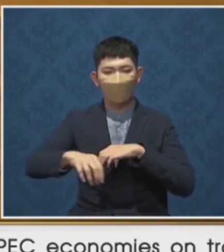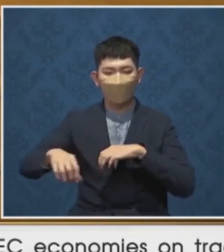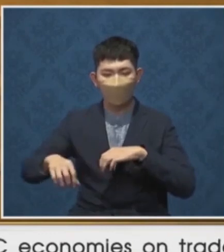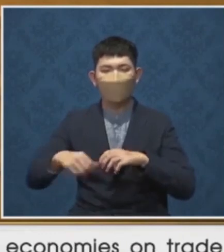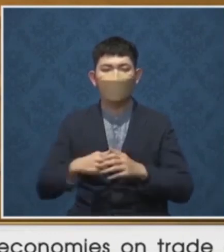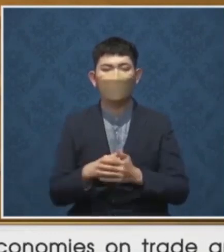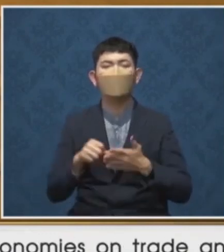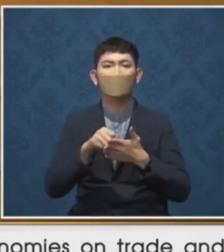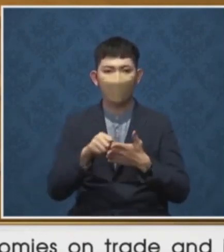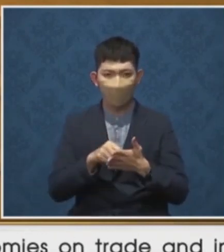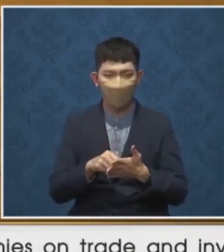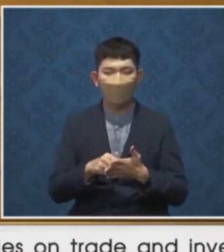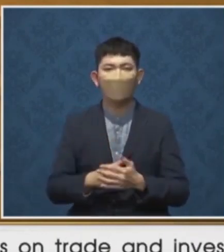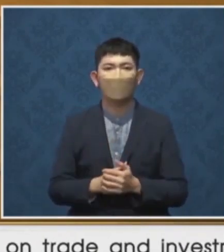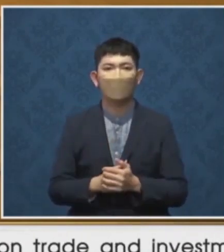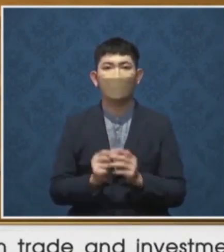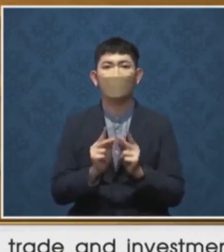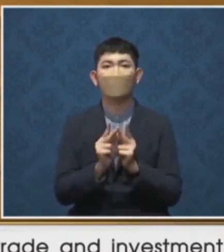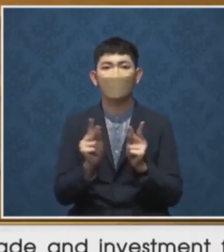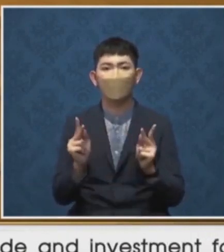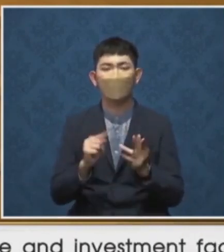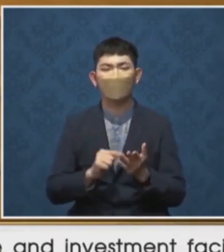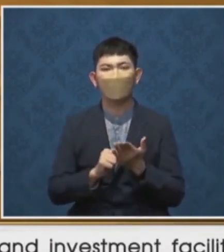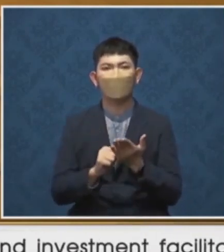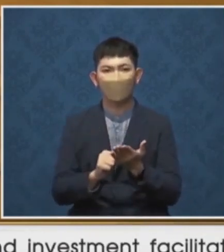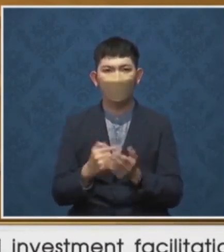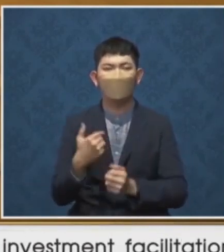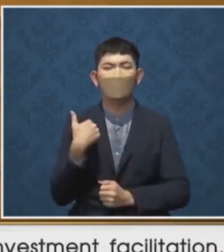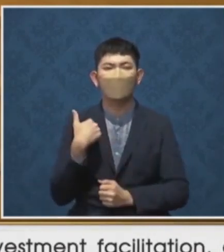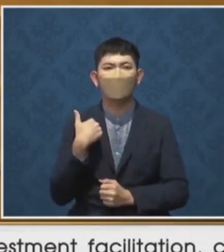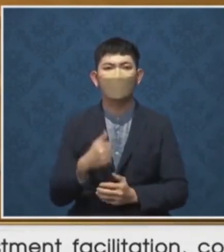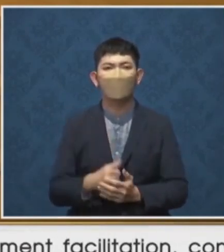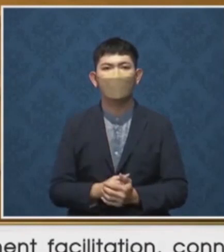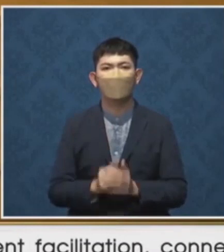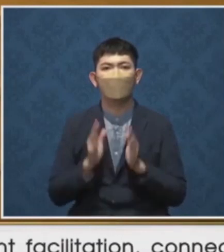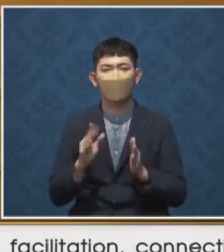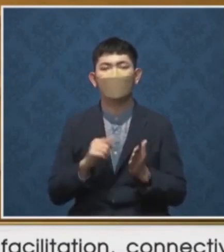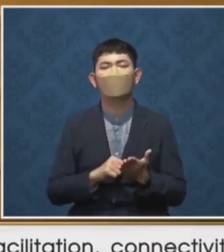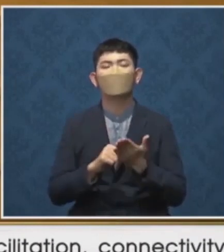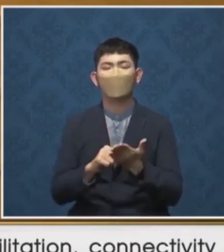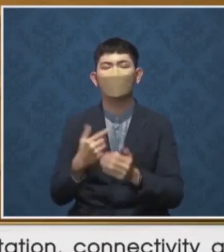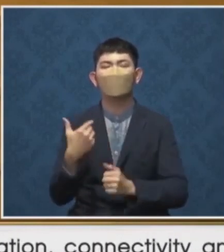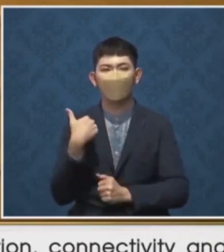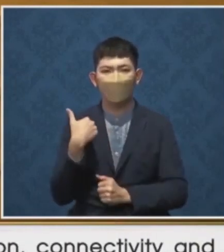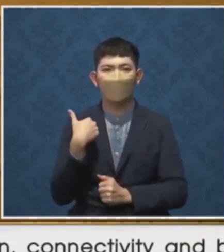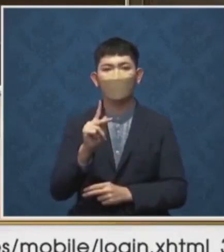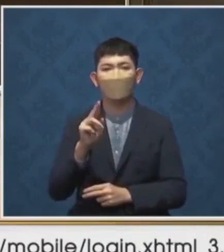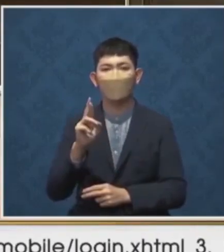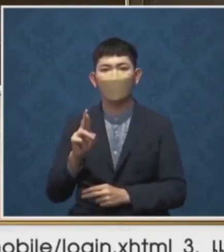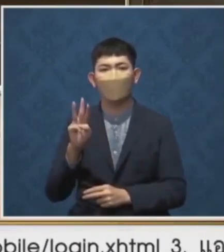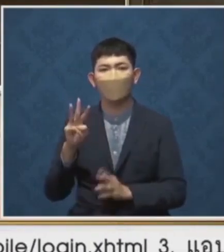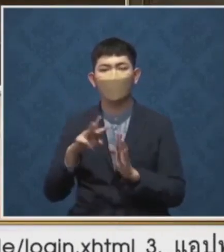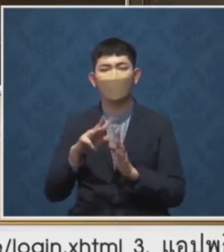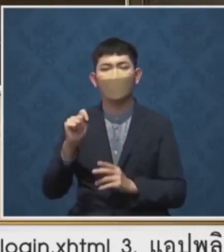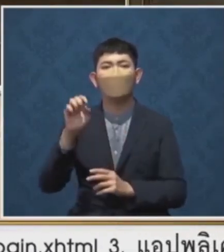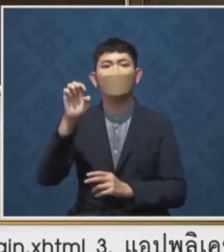งเงิน 3.185 ล้านล้านบาทในสภาเวลานี้ที่การประชุมสภาตล